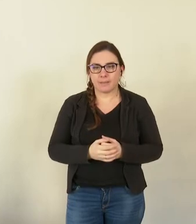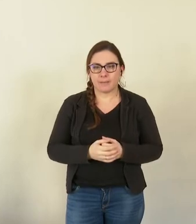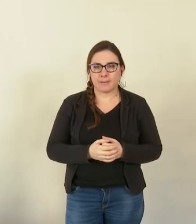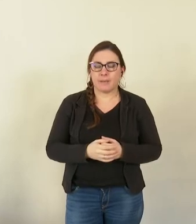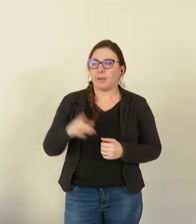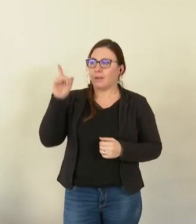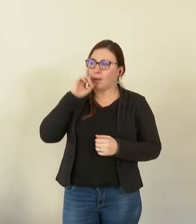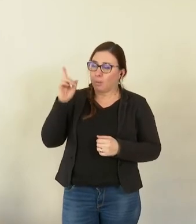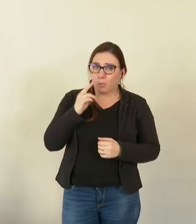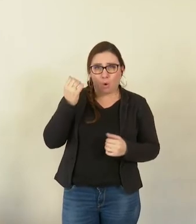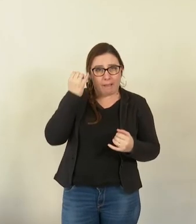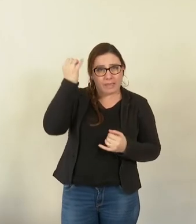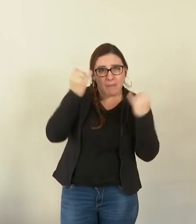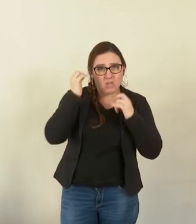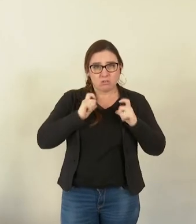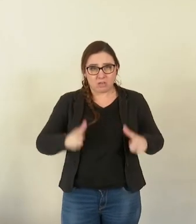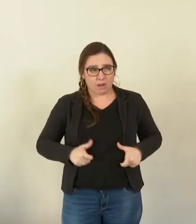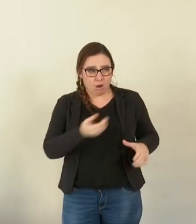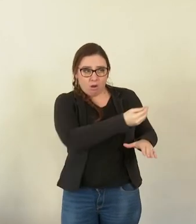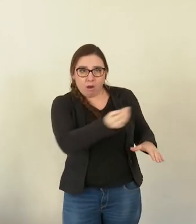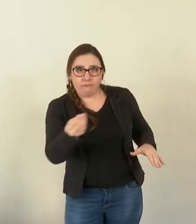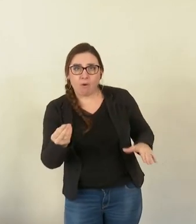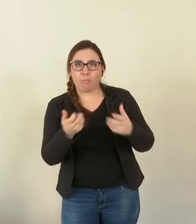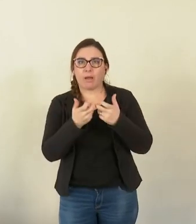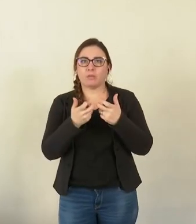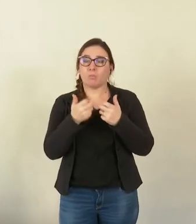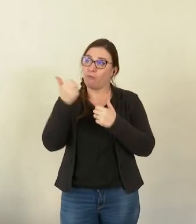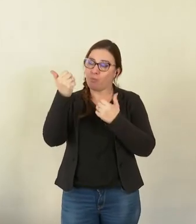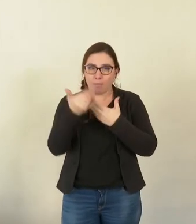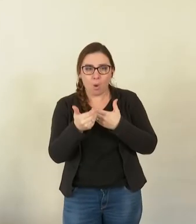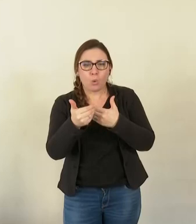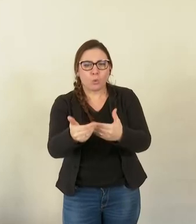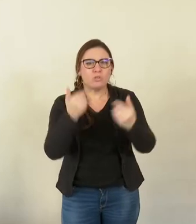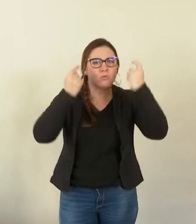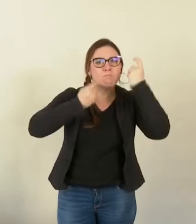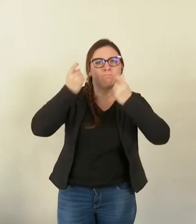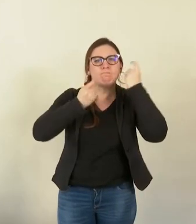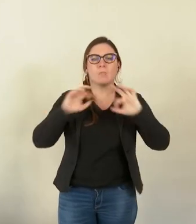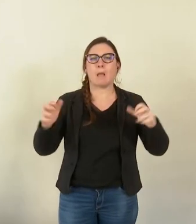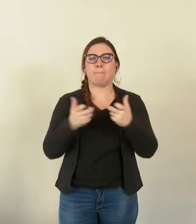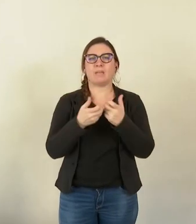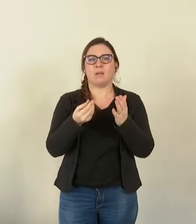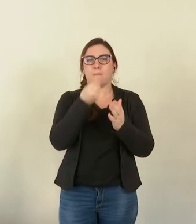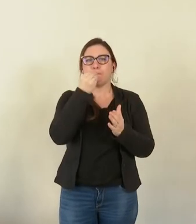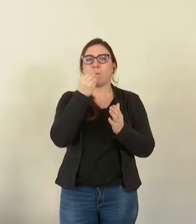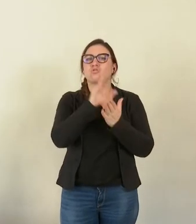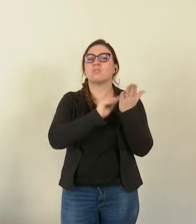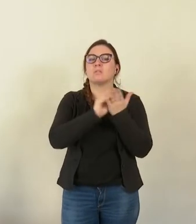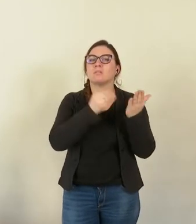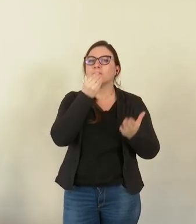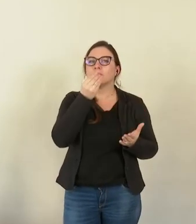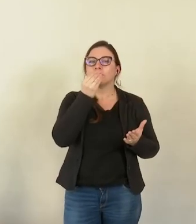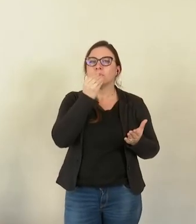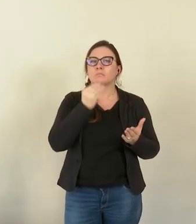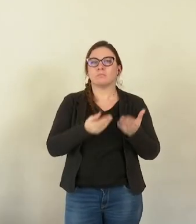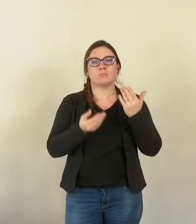pu imaginz aussi toujours pour nos enfants que vous continuiez votre réflexion sur les tarifs de contintine arriver pourquoi pas à